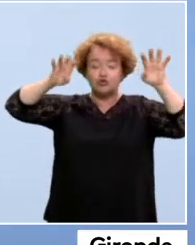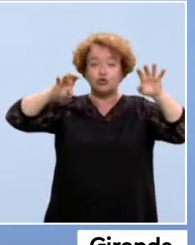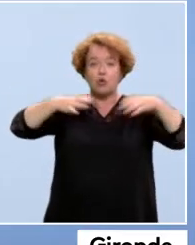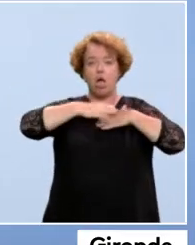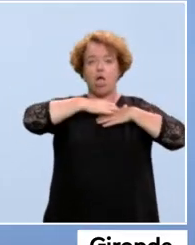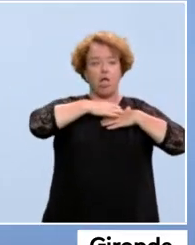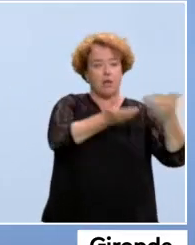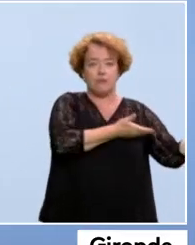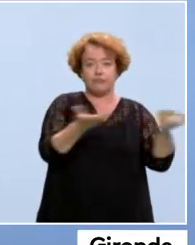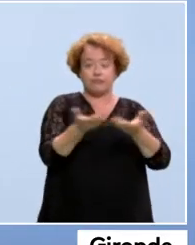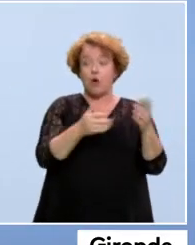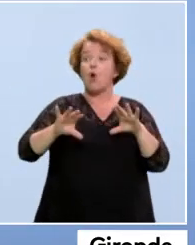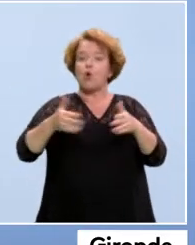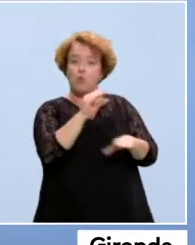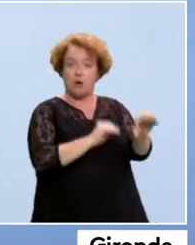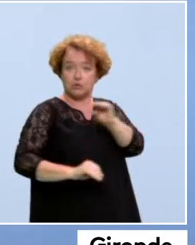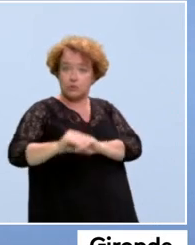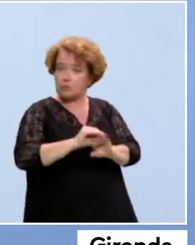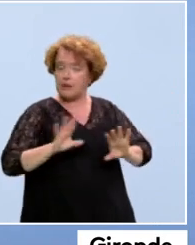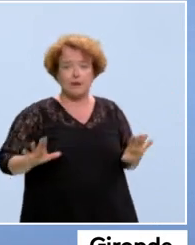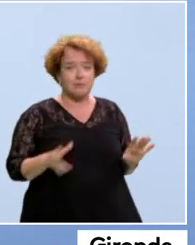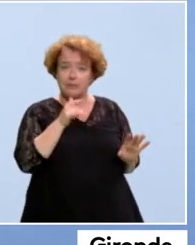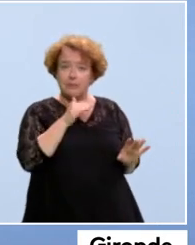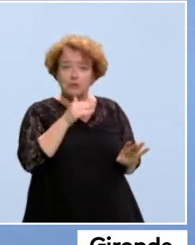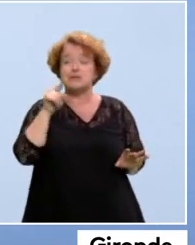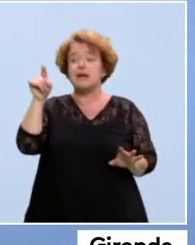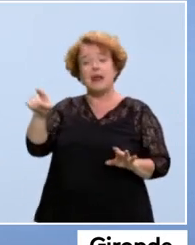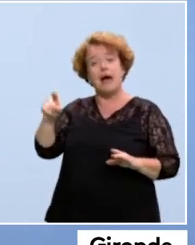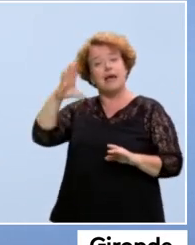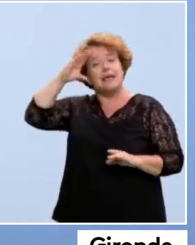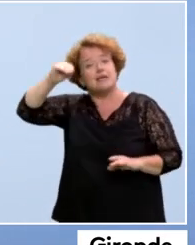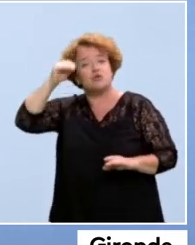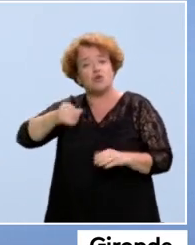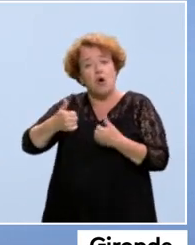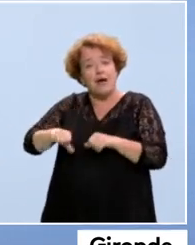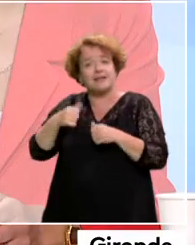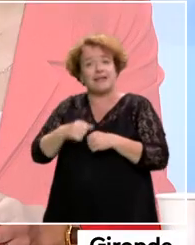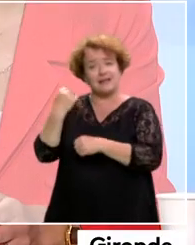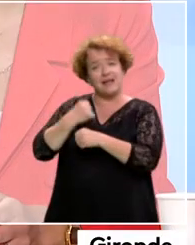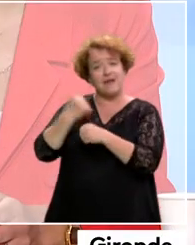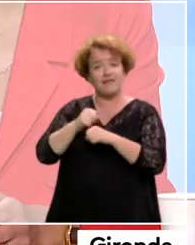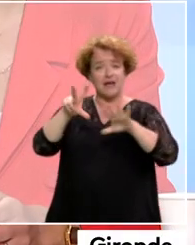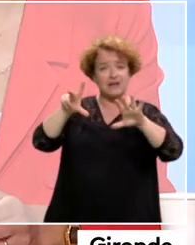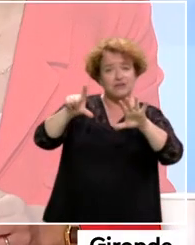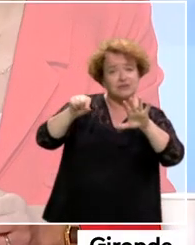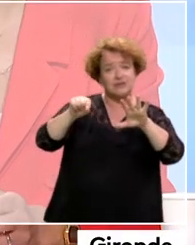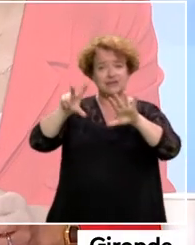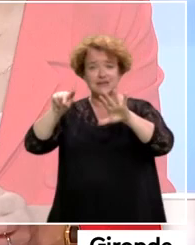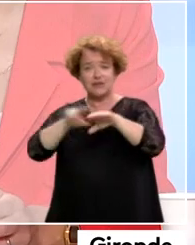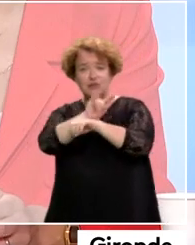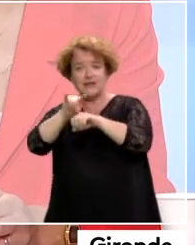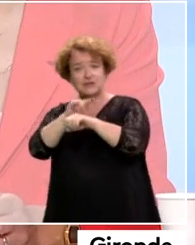l'hôpital vit sur les internes qui font entre 70 et 80 heures par semaine mais qui ne sont pas